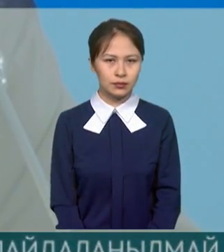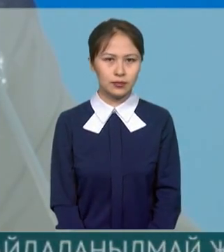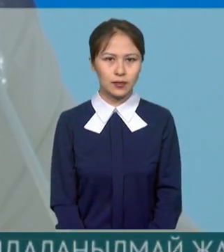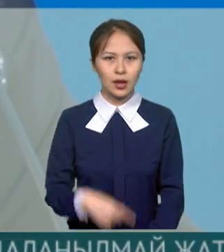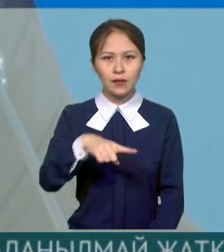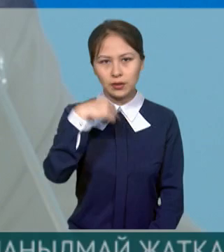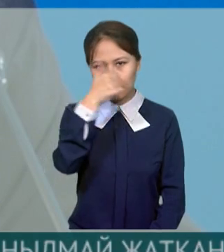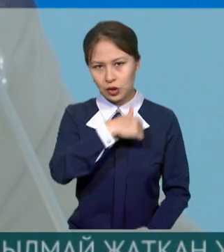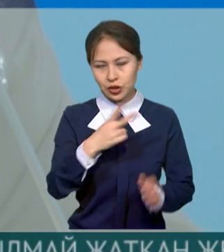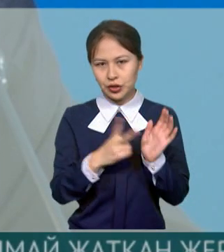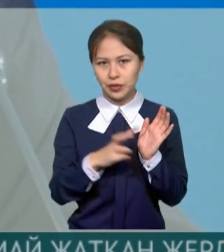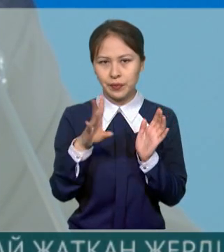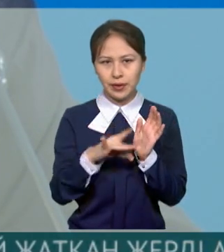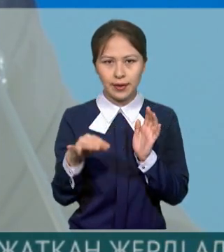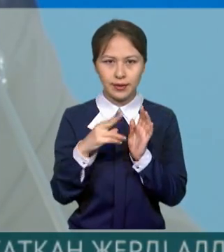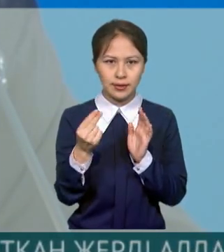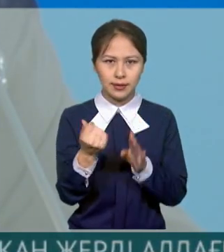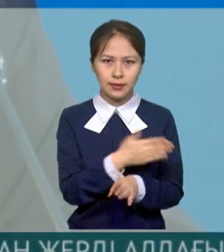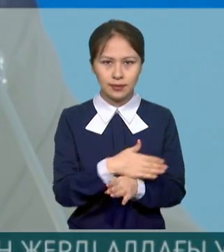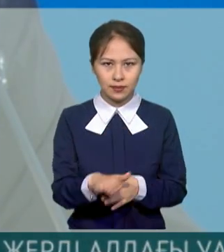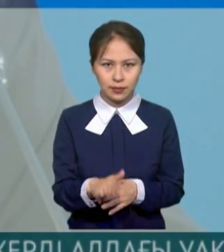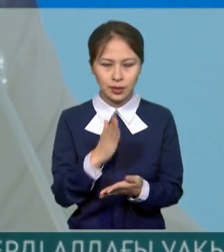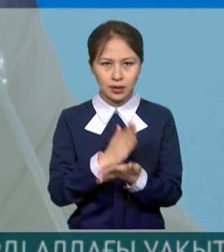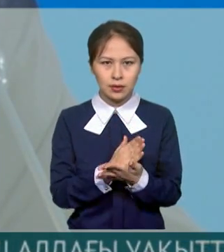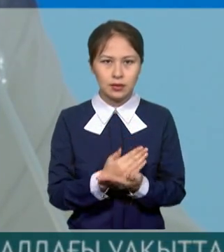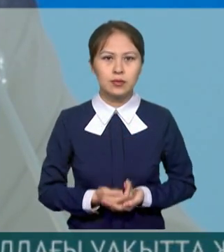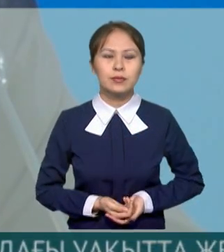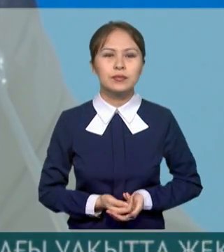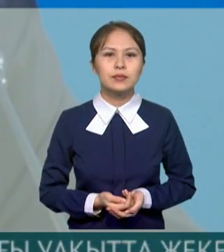Биылға 7 миллиард ақша бөлініп отыр. Біз енді